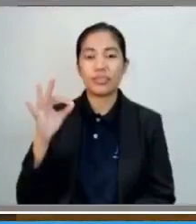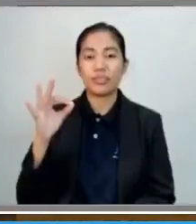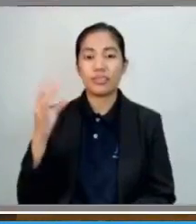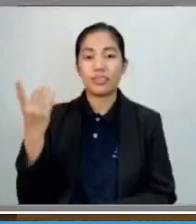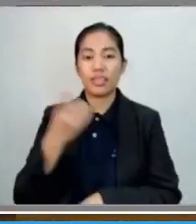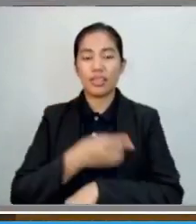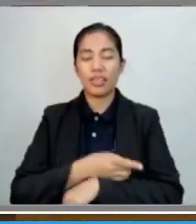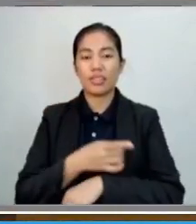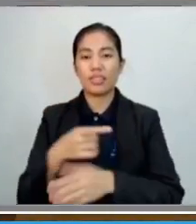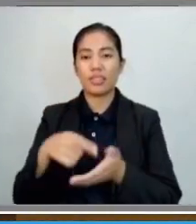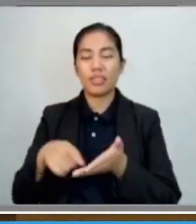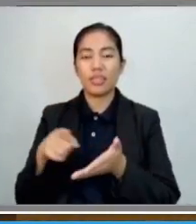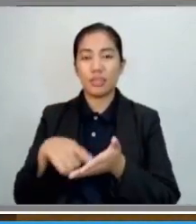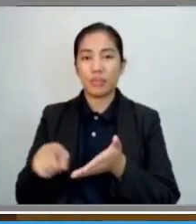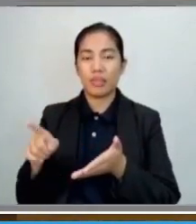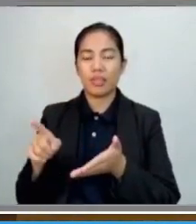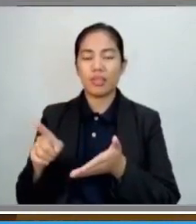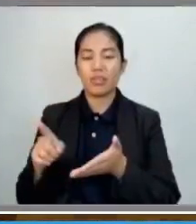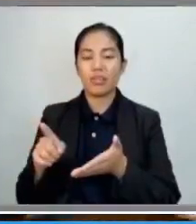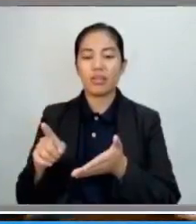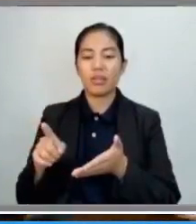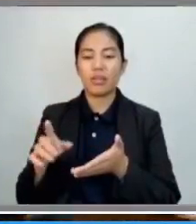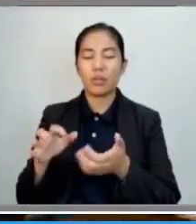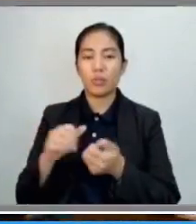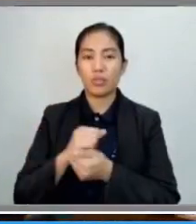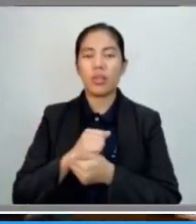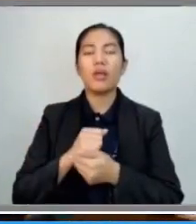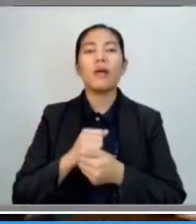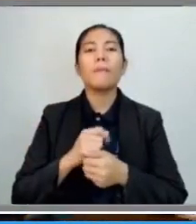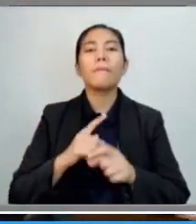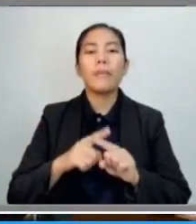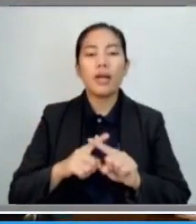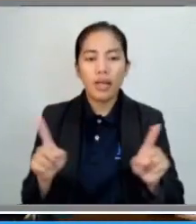hindi 11 days po.